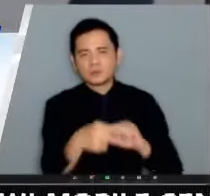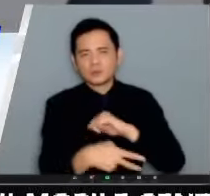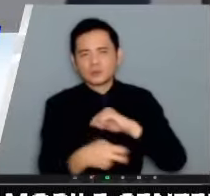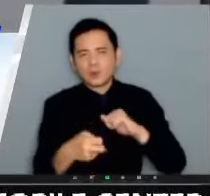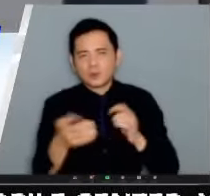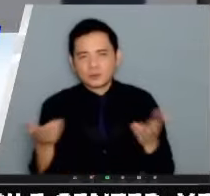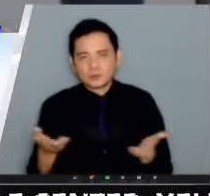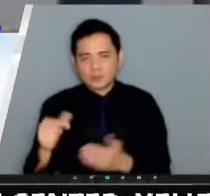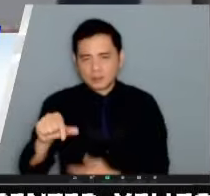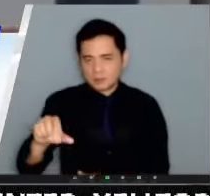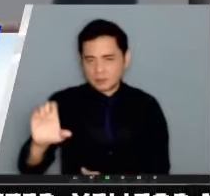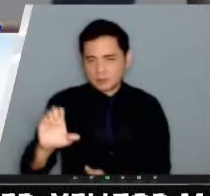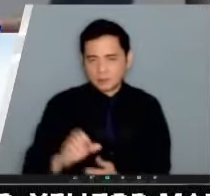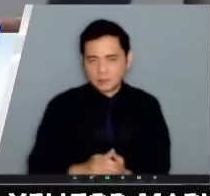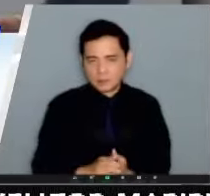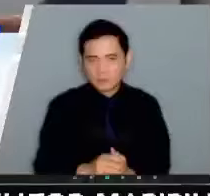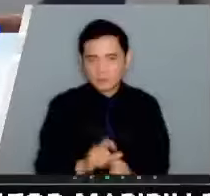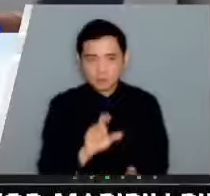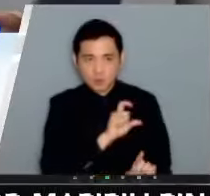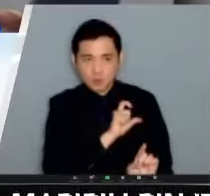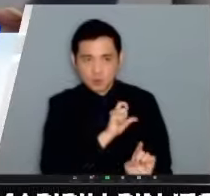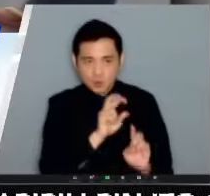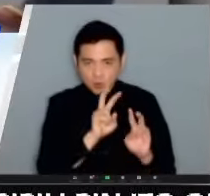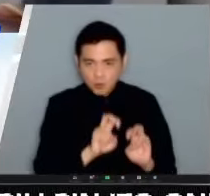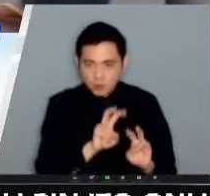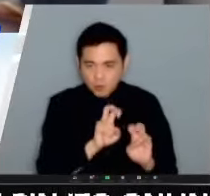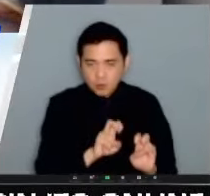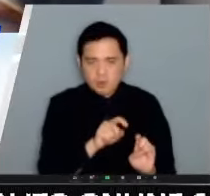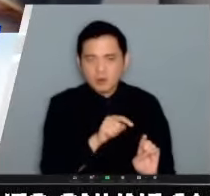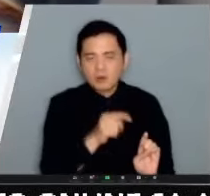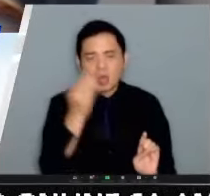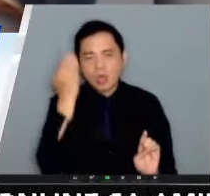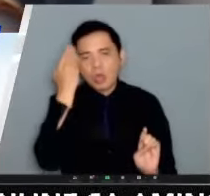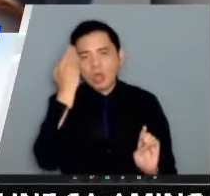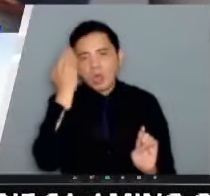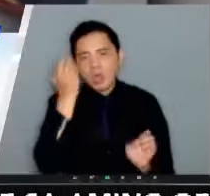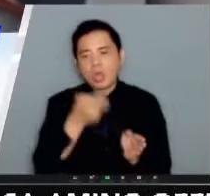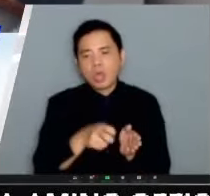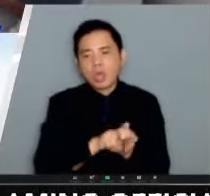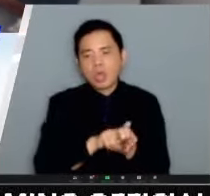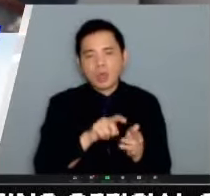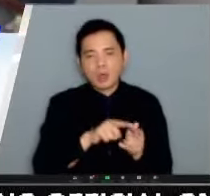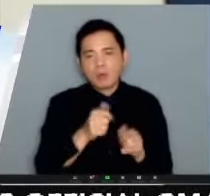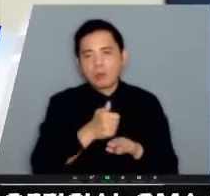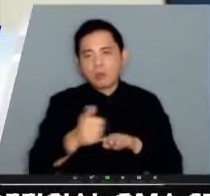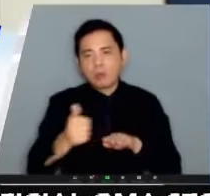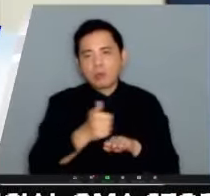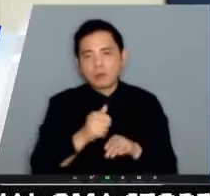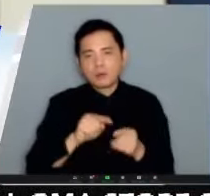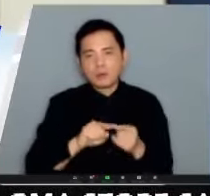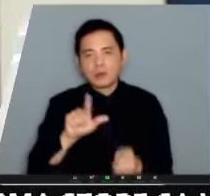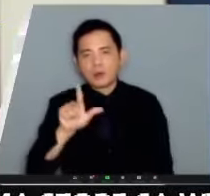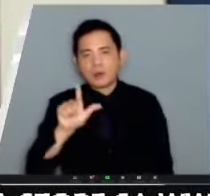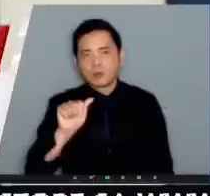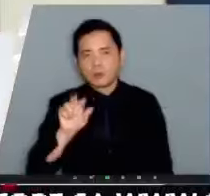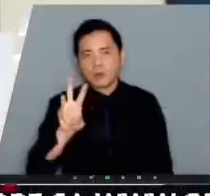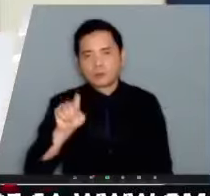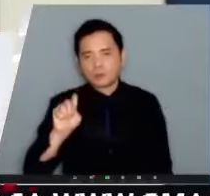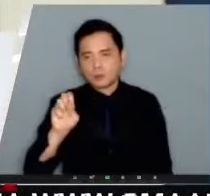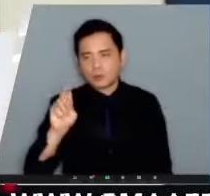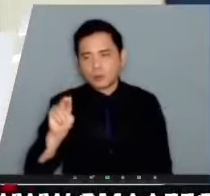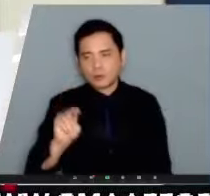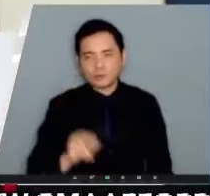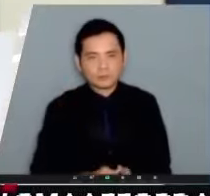ayon sa pulisya nagpanggap na paser ang mga suspek at sumakay sa loton sa Maynila inutusan nila ung driber na ih hatid sila